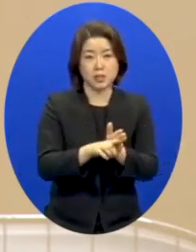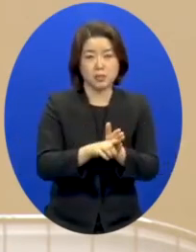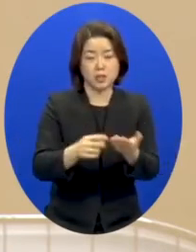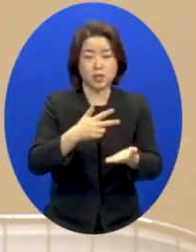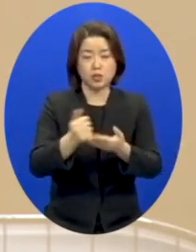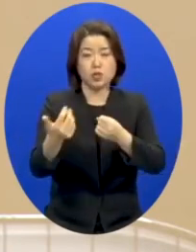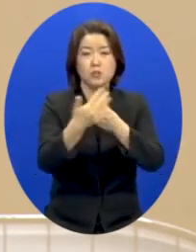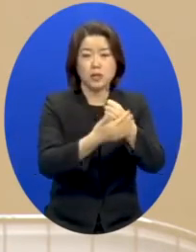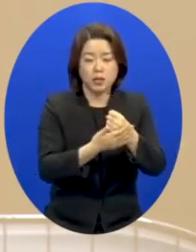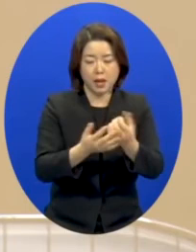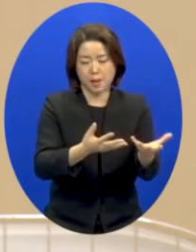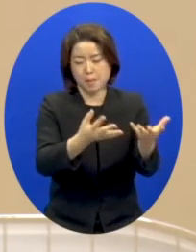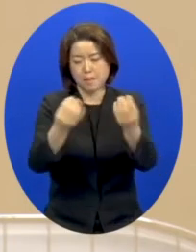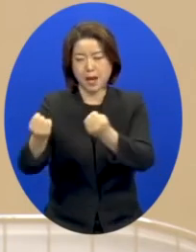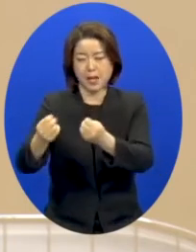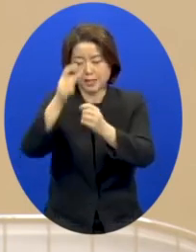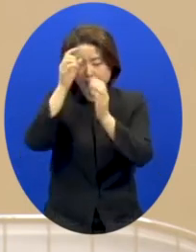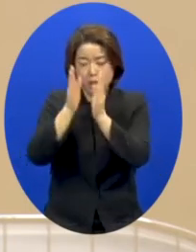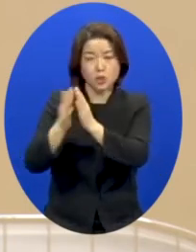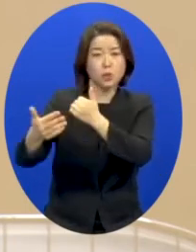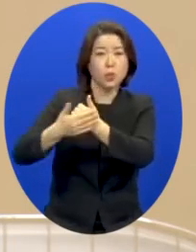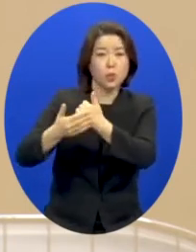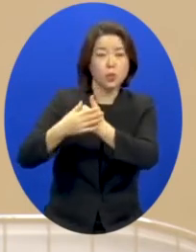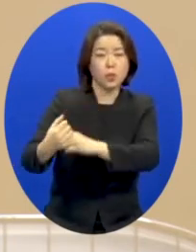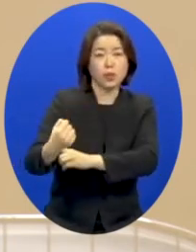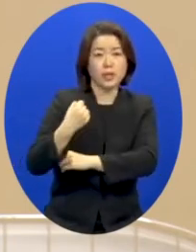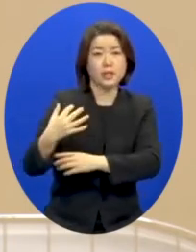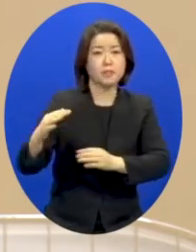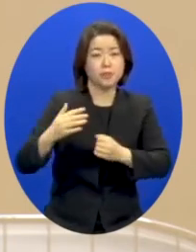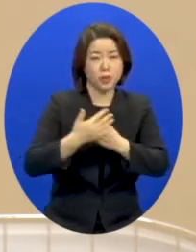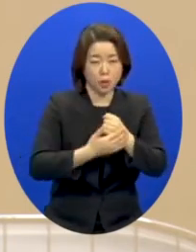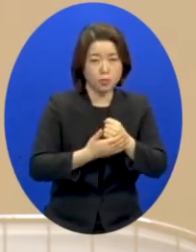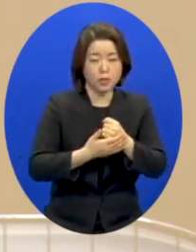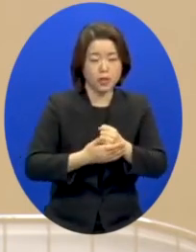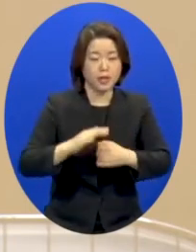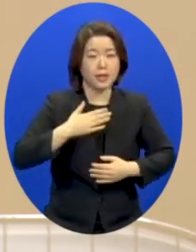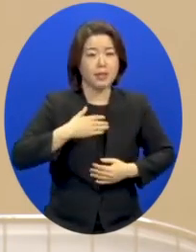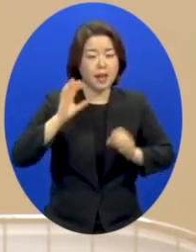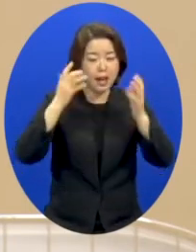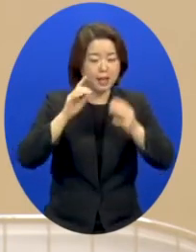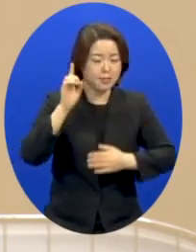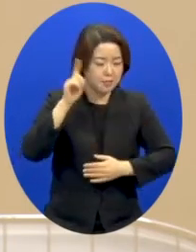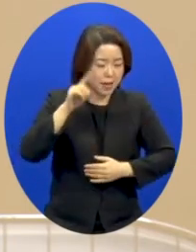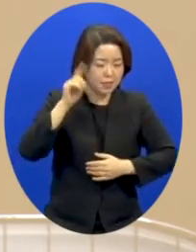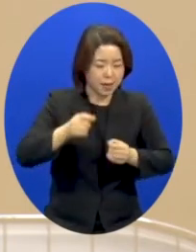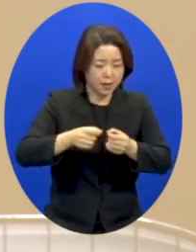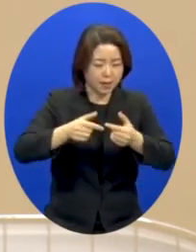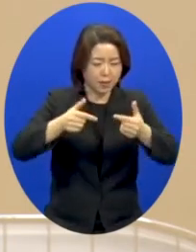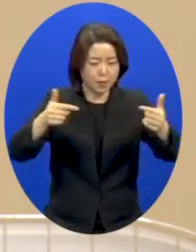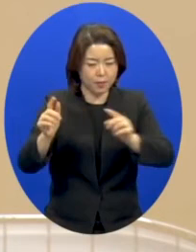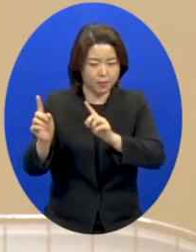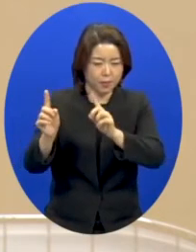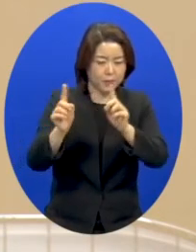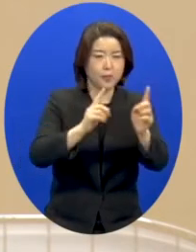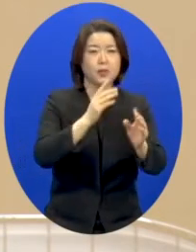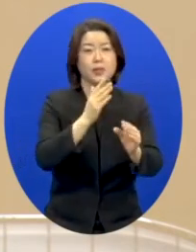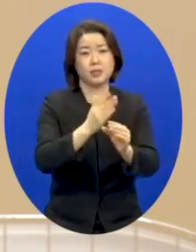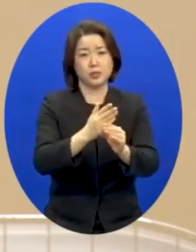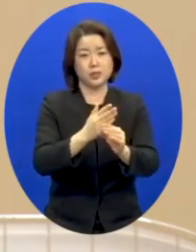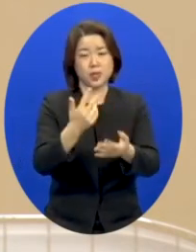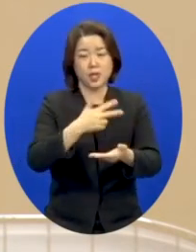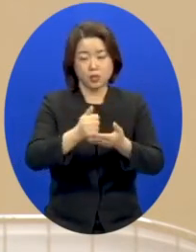많은 중보자분들의 기도의 힘으로 저희 유준이는 매일매일 회복하고 있습니다. 주님의